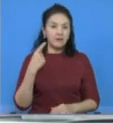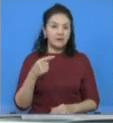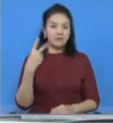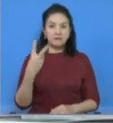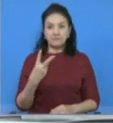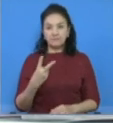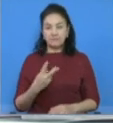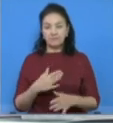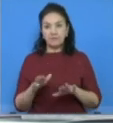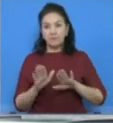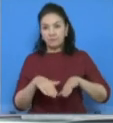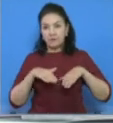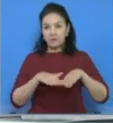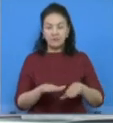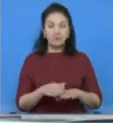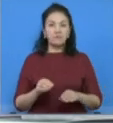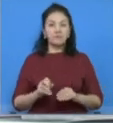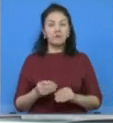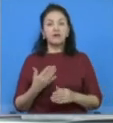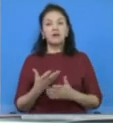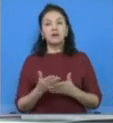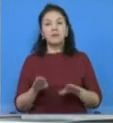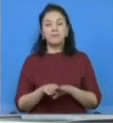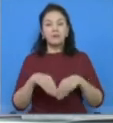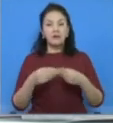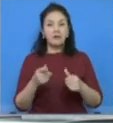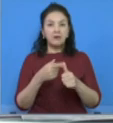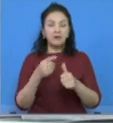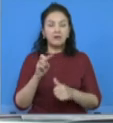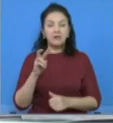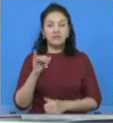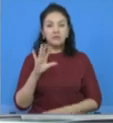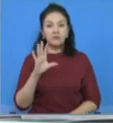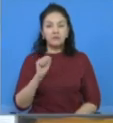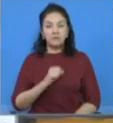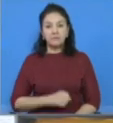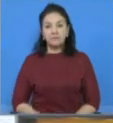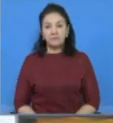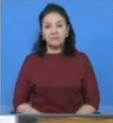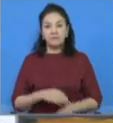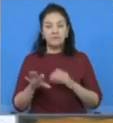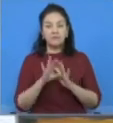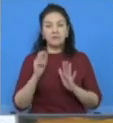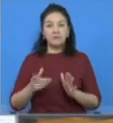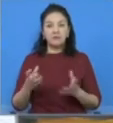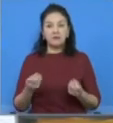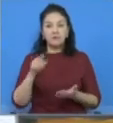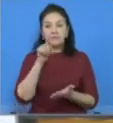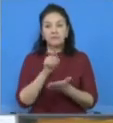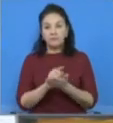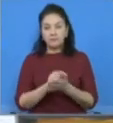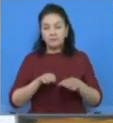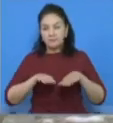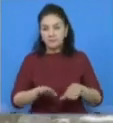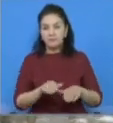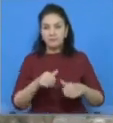и Батыс-2. После решения областного маслихата этим районам будет дано название Алтын-Орда. Депутаты еще должны будут принять решение